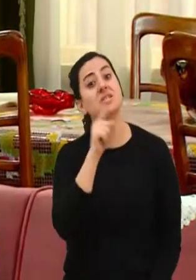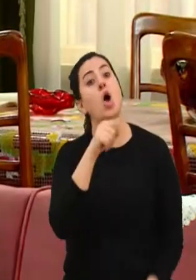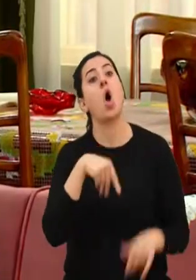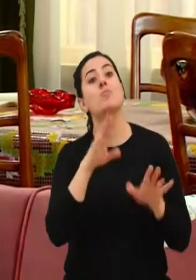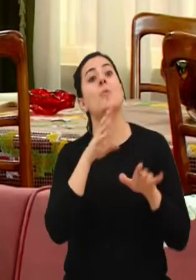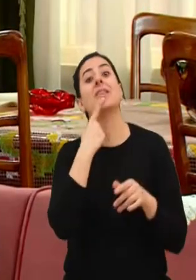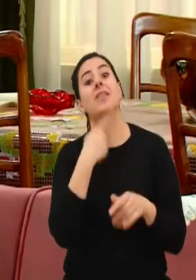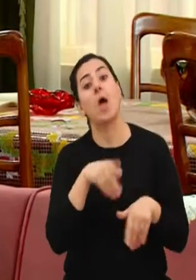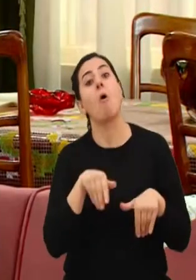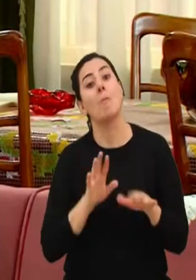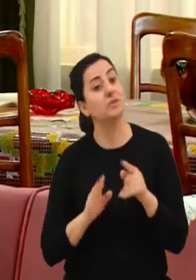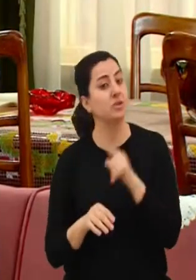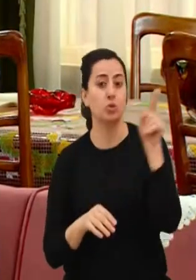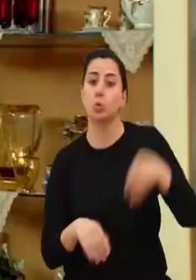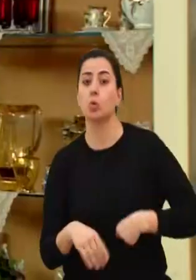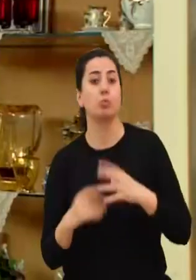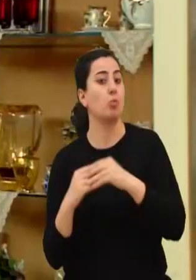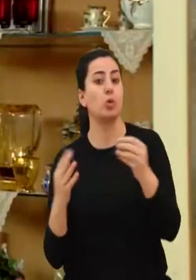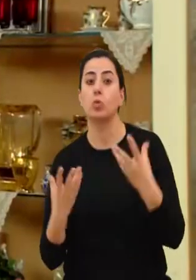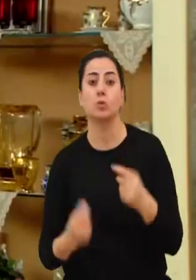olmaz olmaz dediğin için olmamış olabilir mi anne?